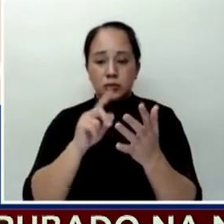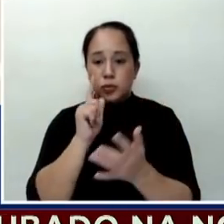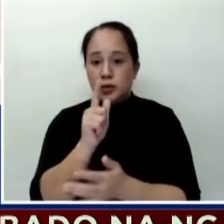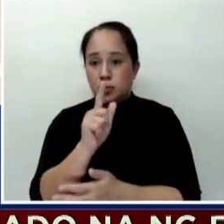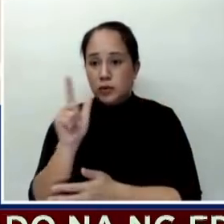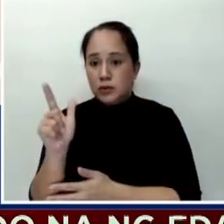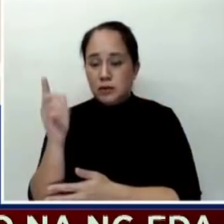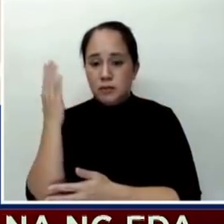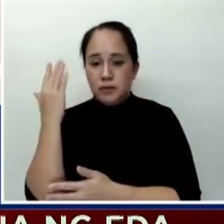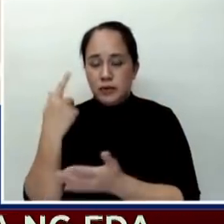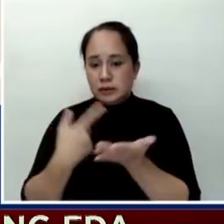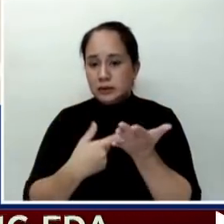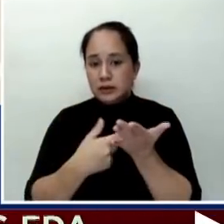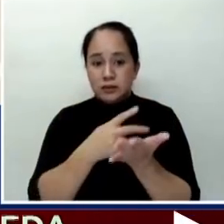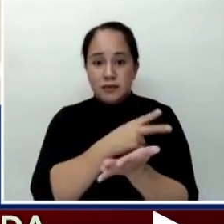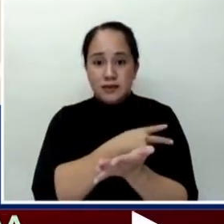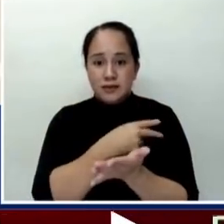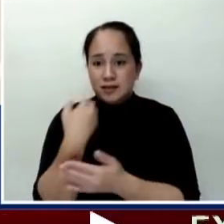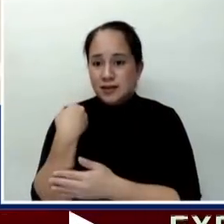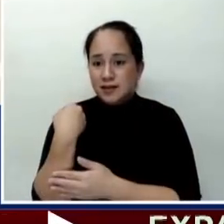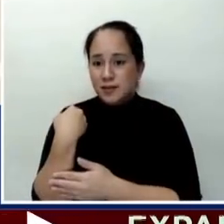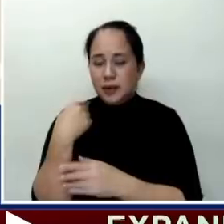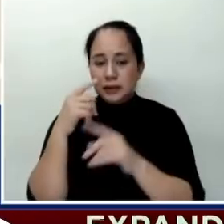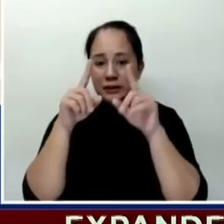pinag-uusapan, wala pang vaccine noon,